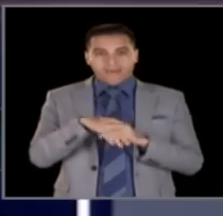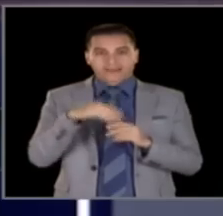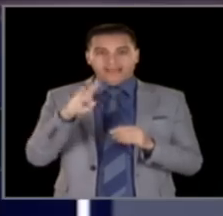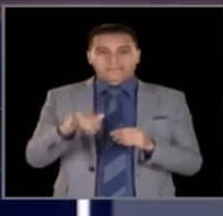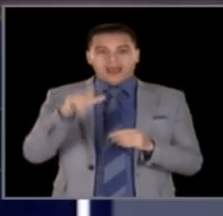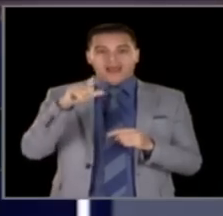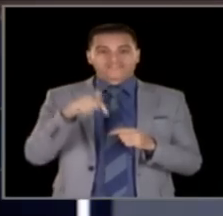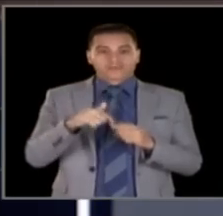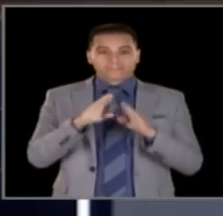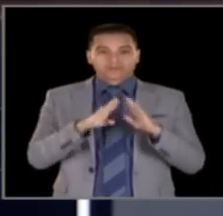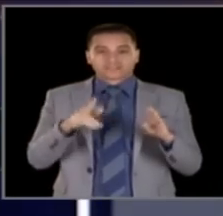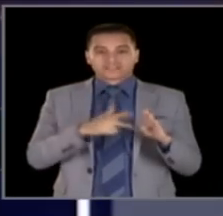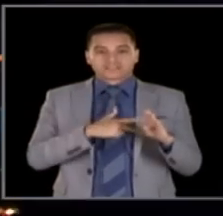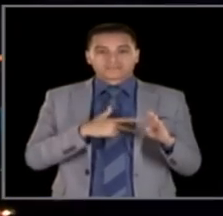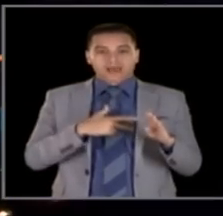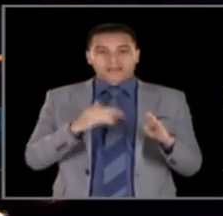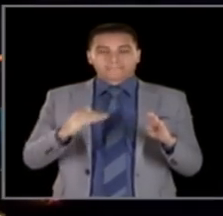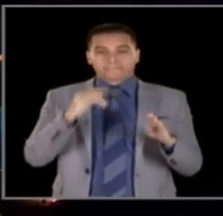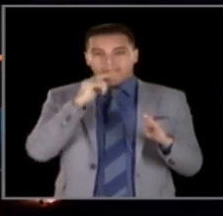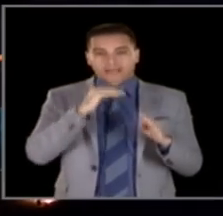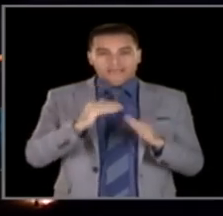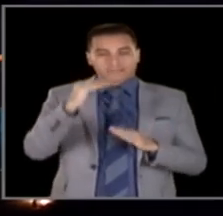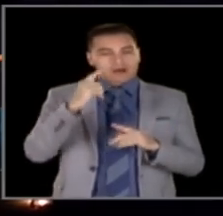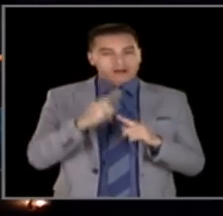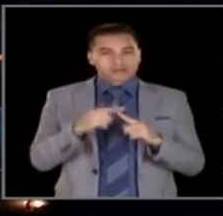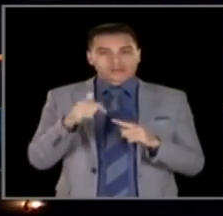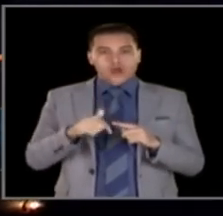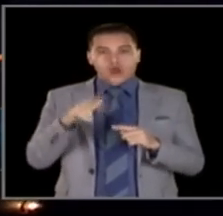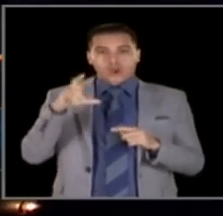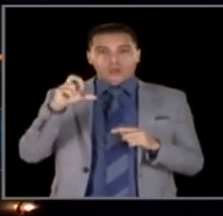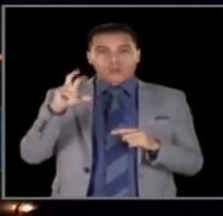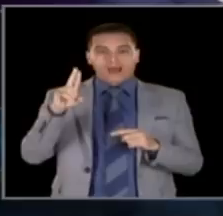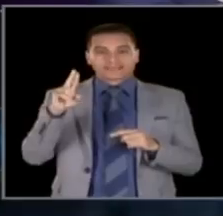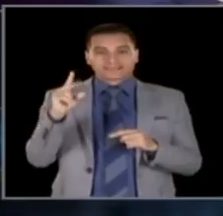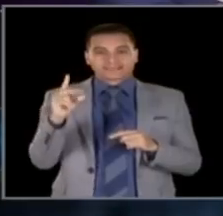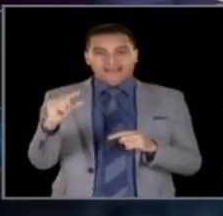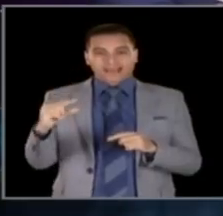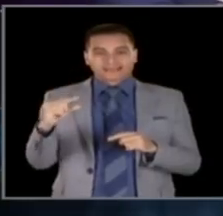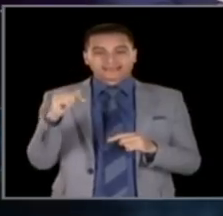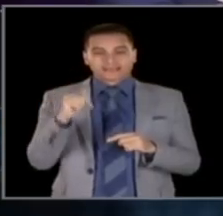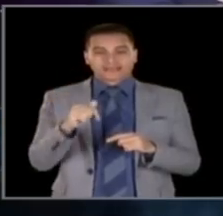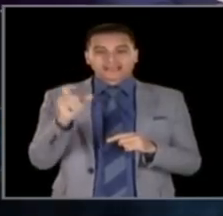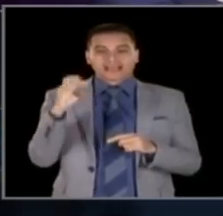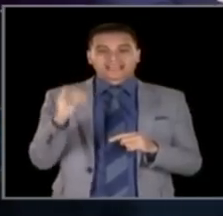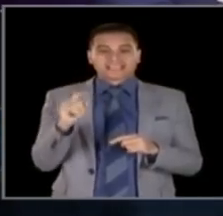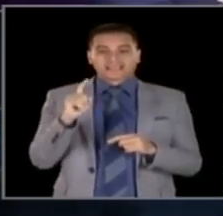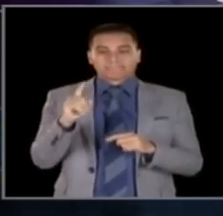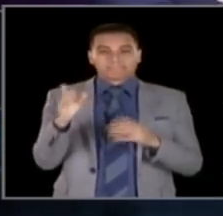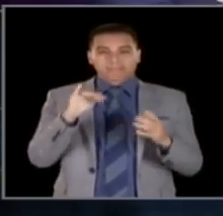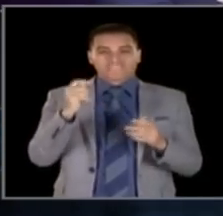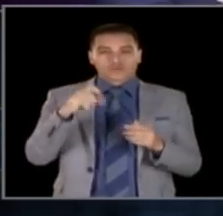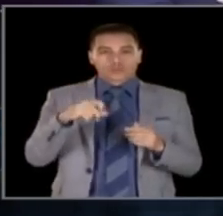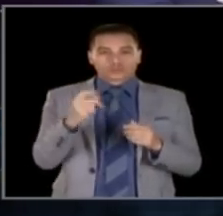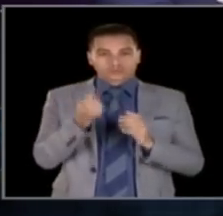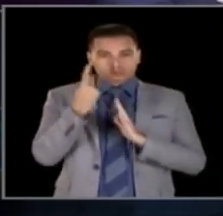العيال كبرت، فمن هو؟ سعيد صالح. غلط. الوتد هي رواية الأديب مصري راحل، فمن هو؟ نجيب محفوظ. غلط. تم إنشاء ديوان